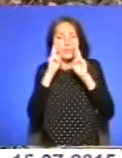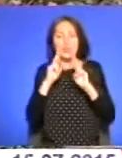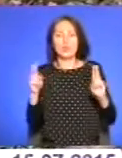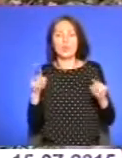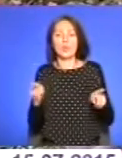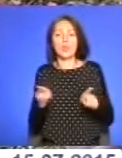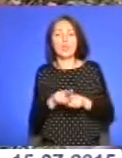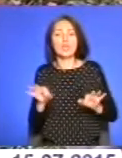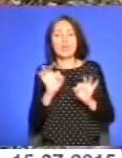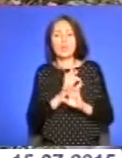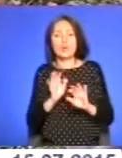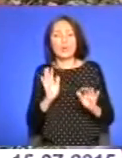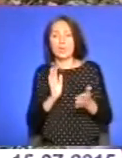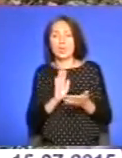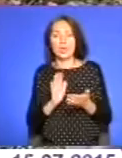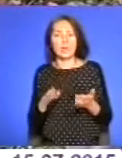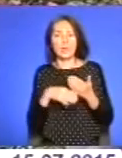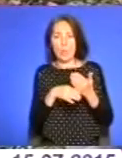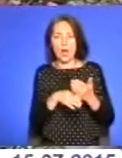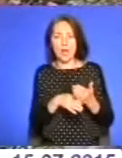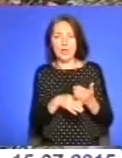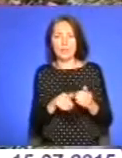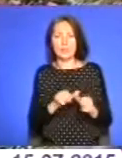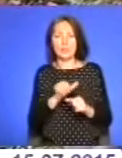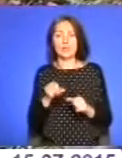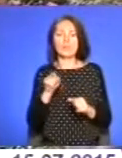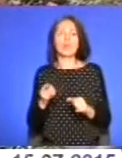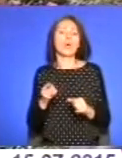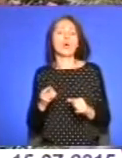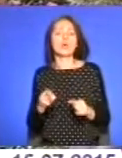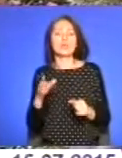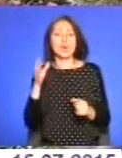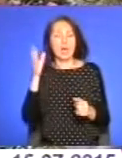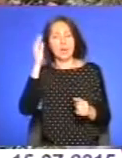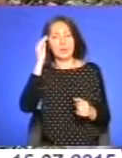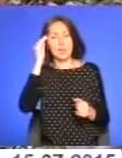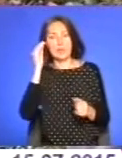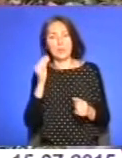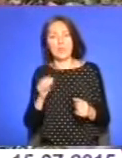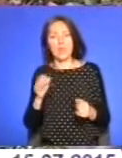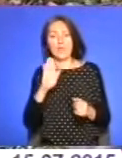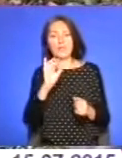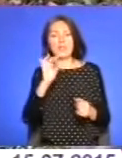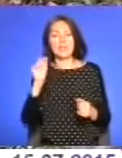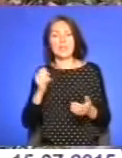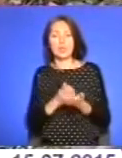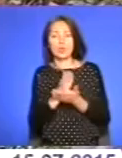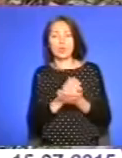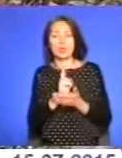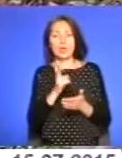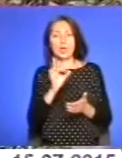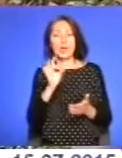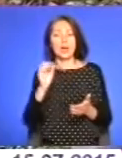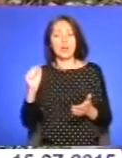таке нічого не відбувається. Крім того, ще за даними тієї самої ветеринарної служби, карантин на утримання диких тварин в місцях